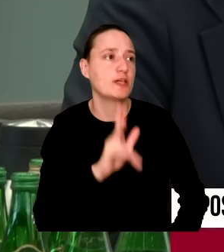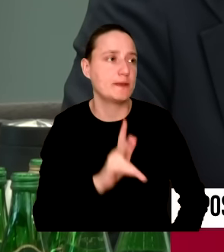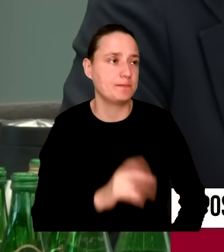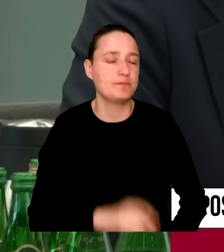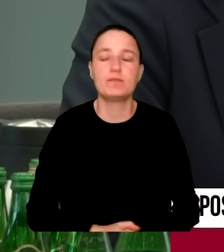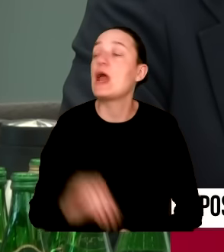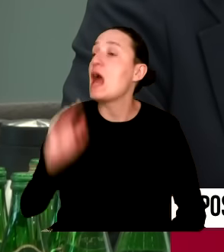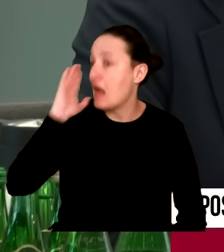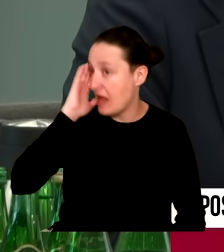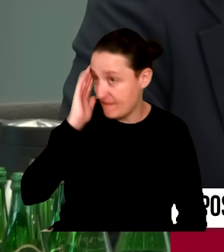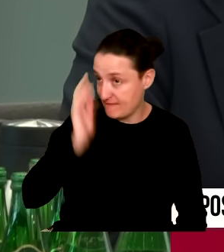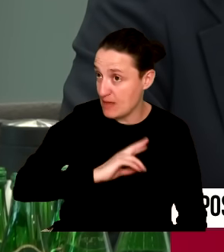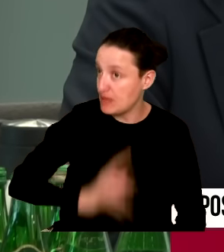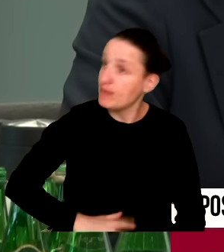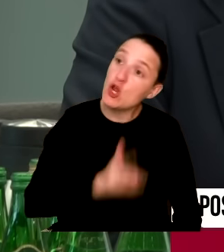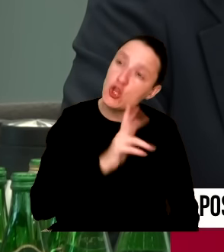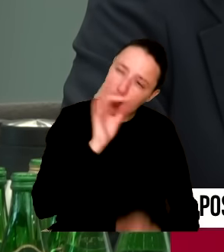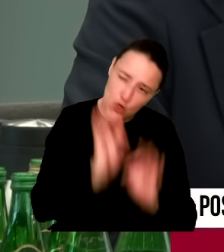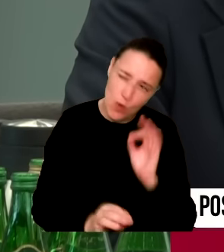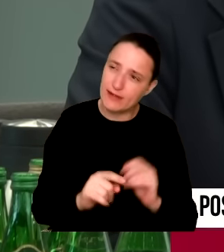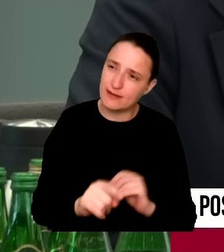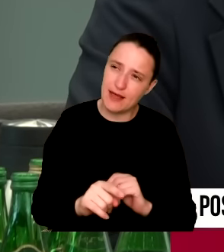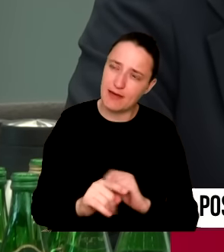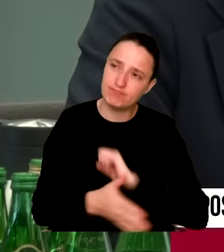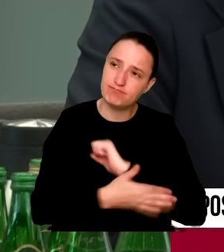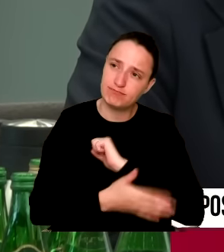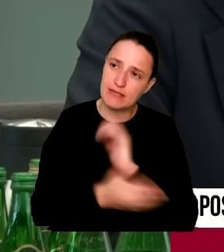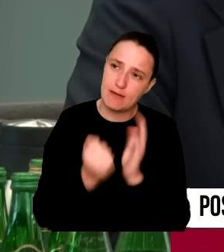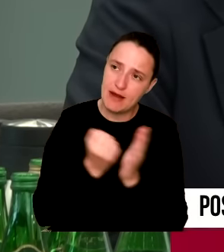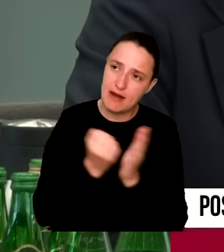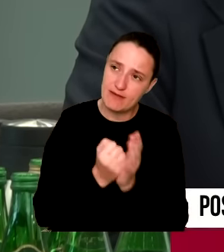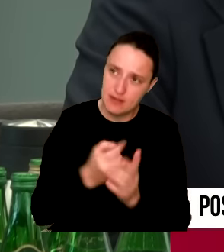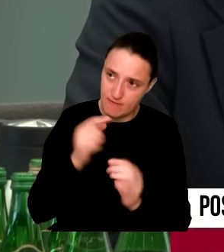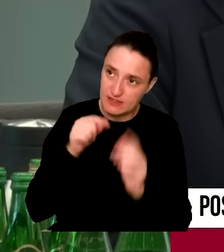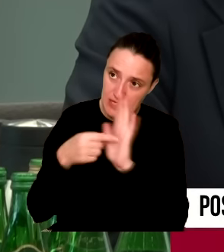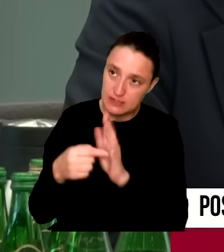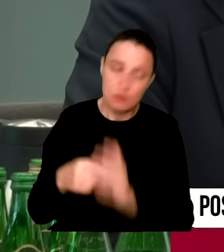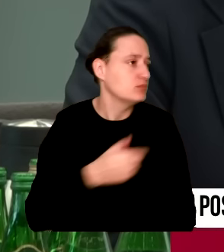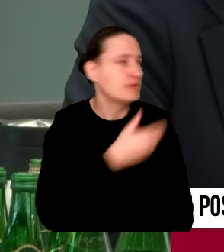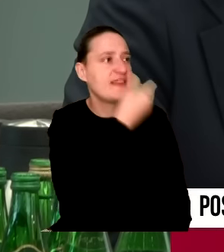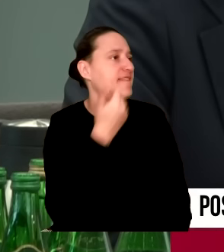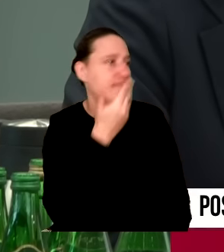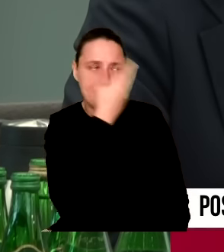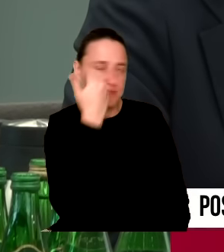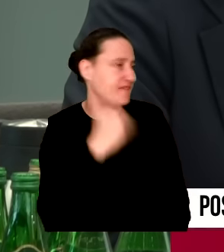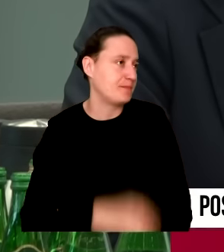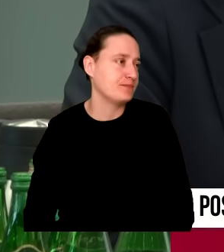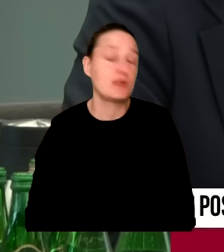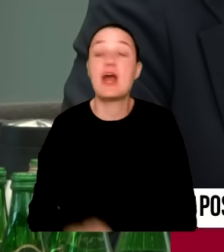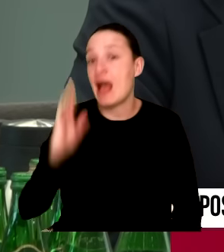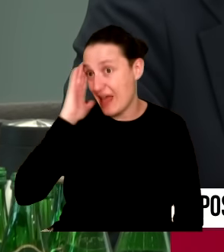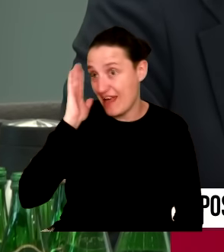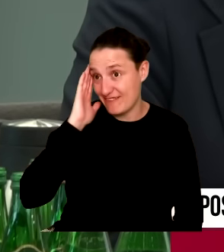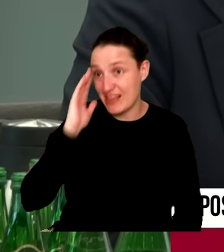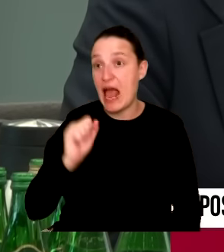Pan premier kto dokładnie wskazał na taką Podstawę prawną nie wiem A wie Pan premier że w punkcie trzecim tego artykułu